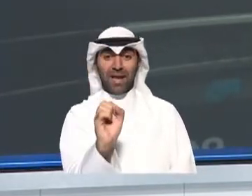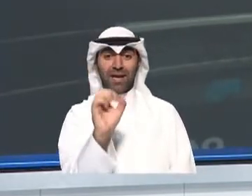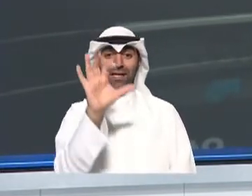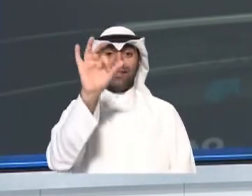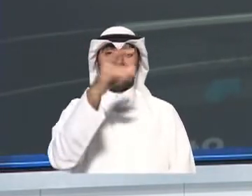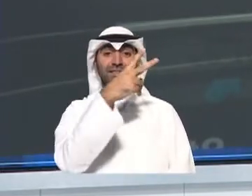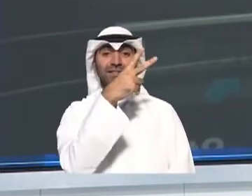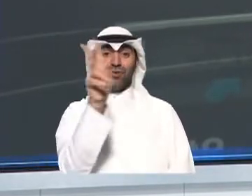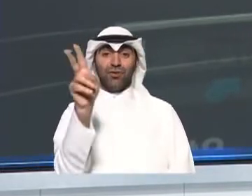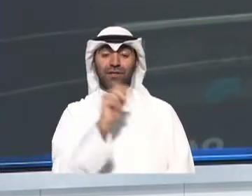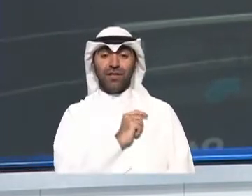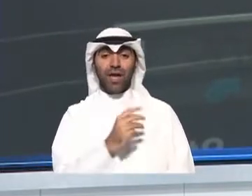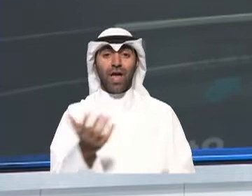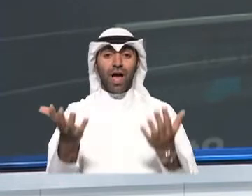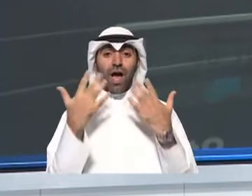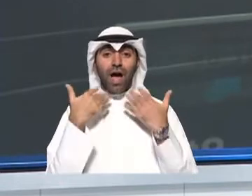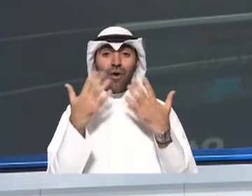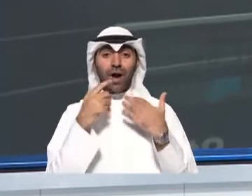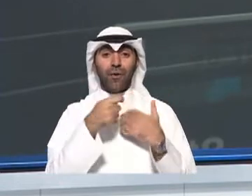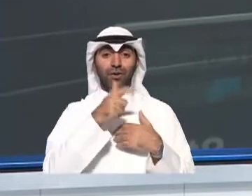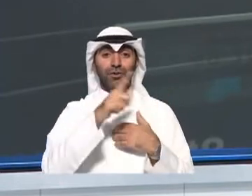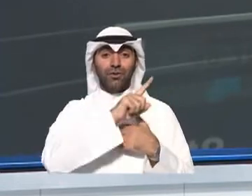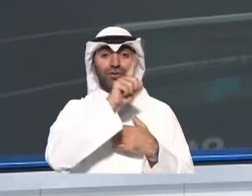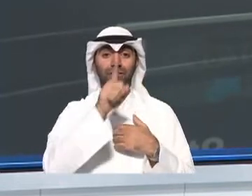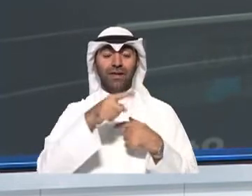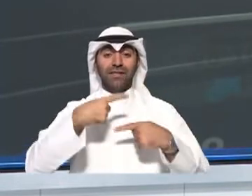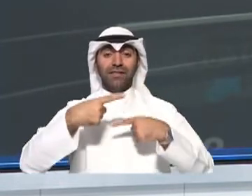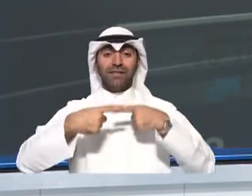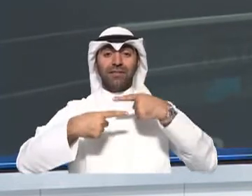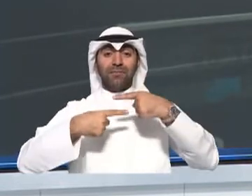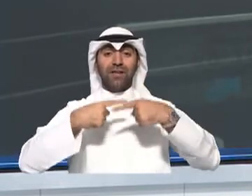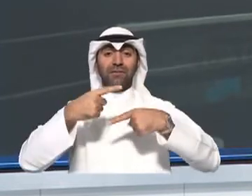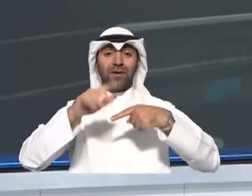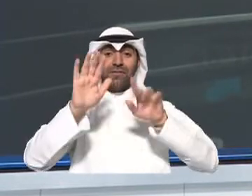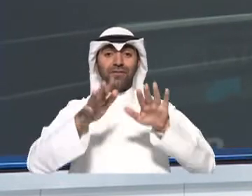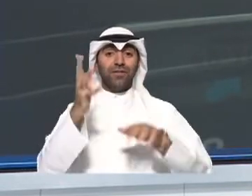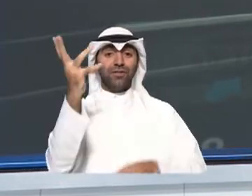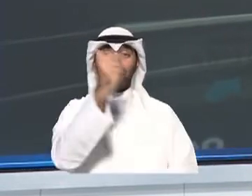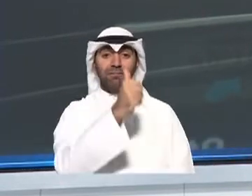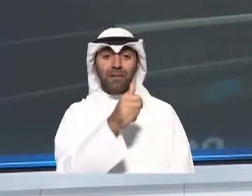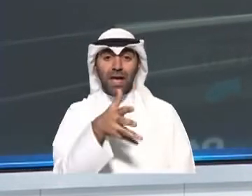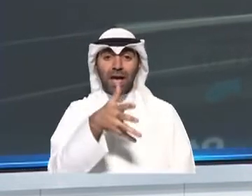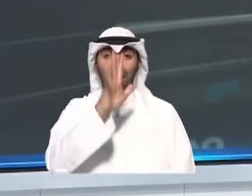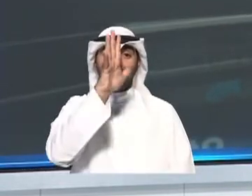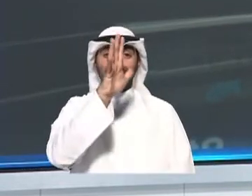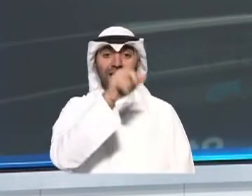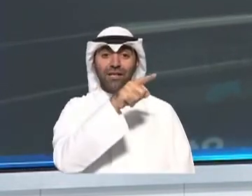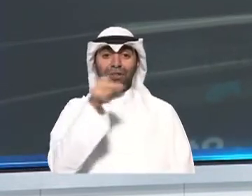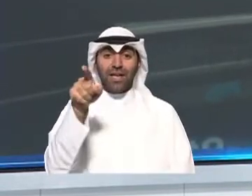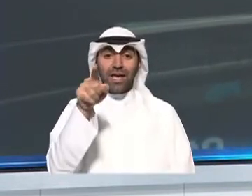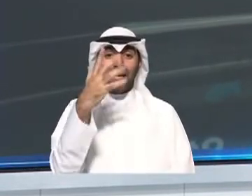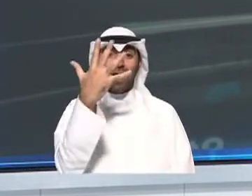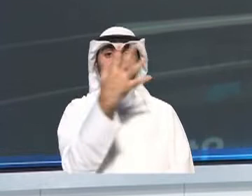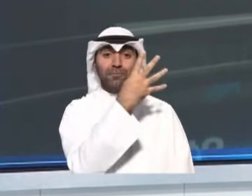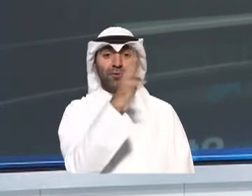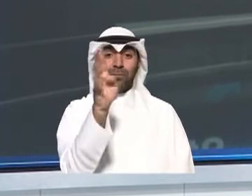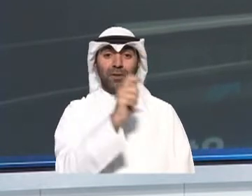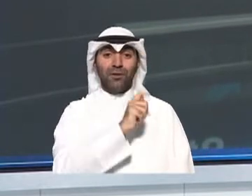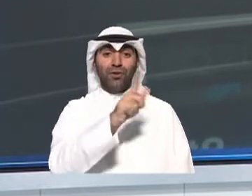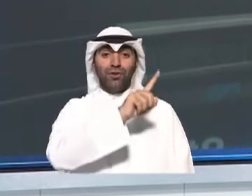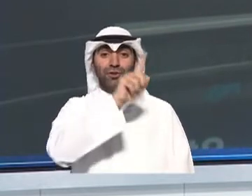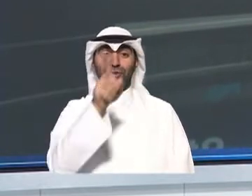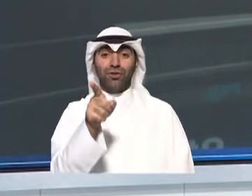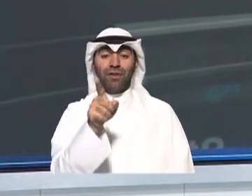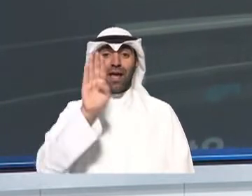الرياح مثل ما قلنا راح يستمر معنا في يوم الأربعاء 15 إلى 45 كيلومتر في الساعة، لكن بإذن الله متوقع أن راح